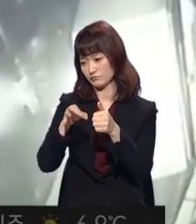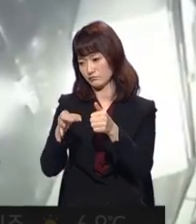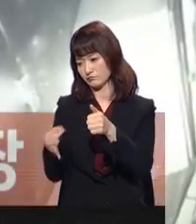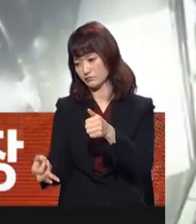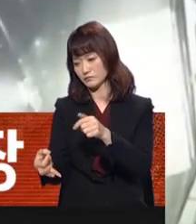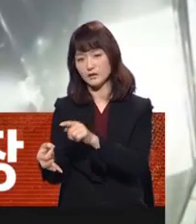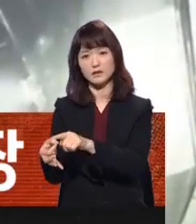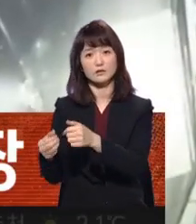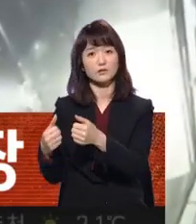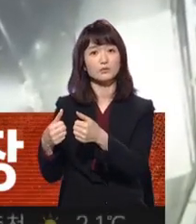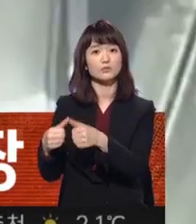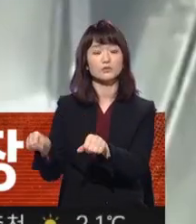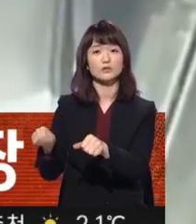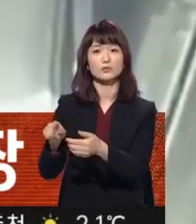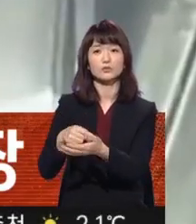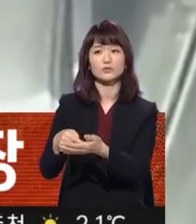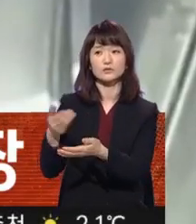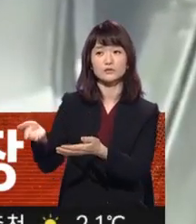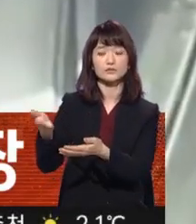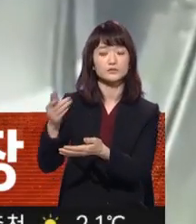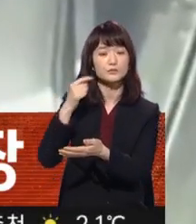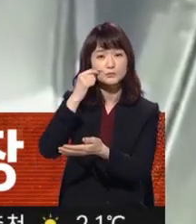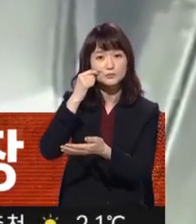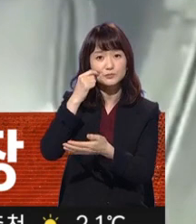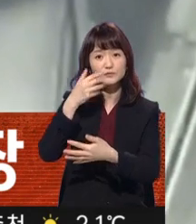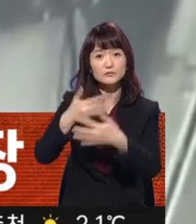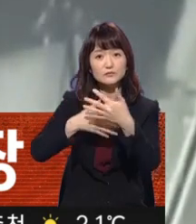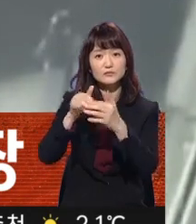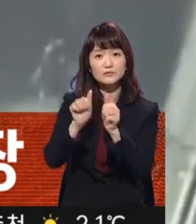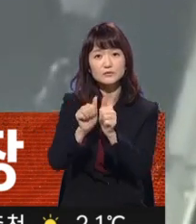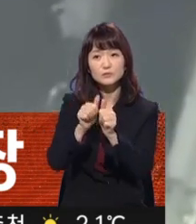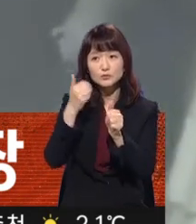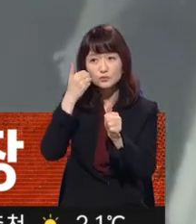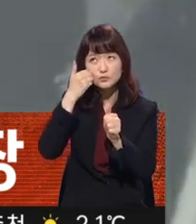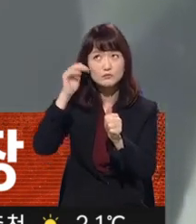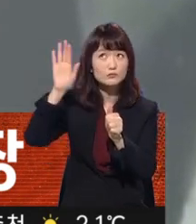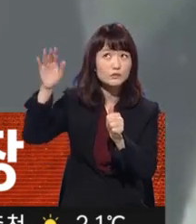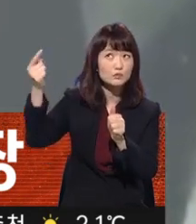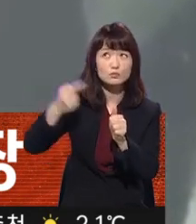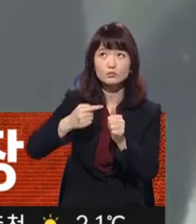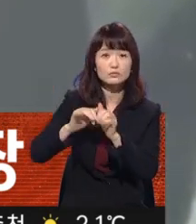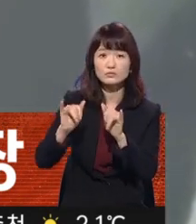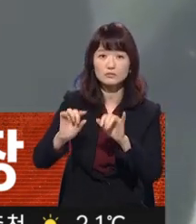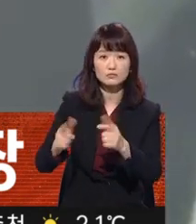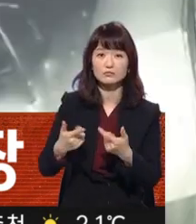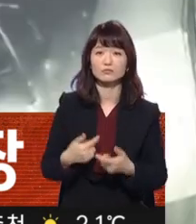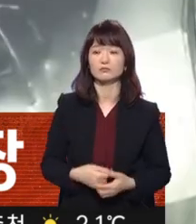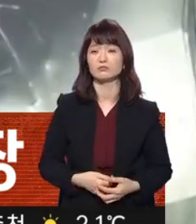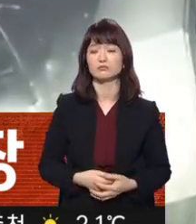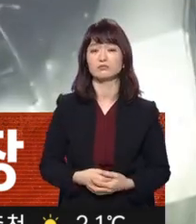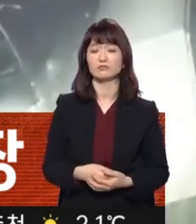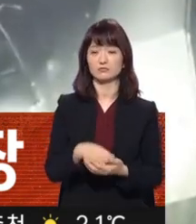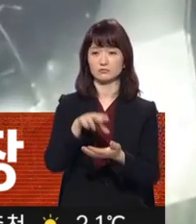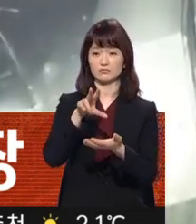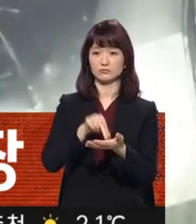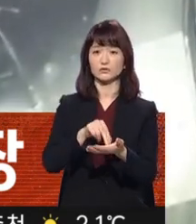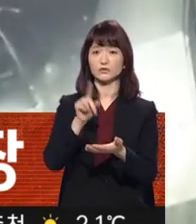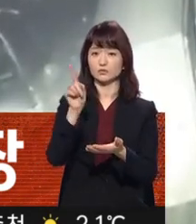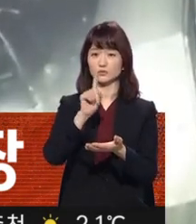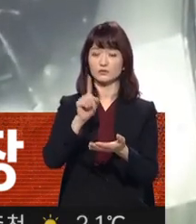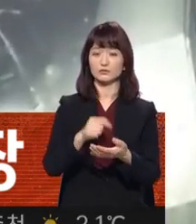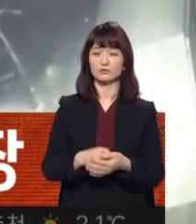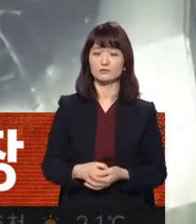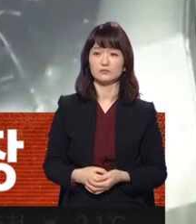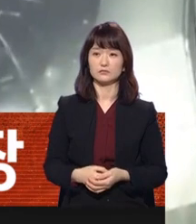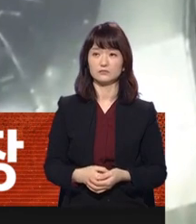해줄 수 없다라고 얘기했다고 합니다 그러니까요 미래에서 온 사람도 아니고 그런데 문제는 여기서부터입니다 이게